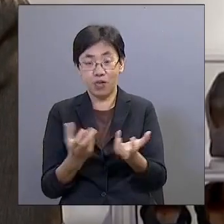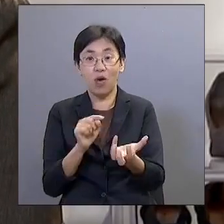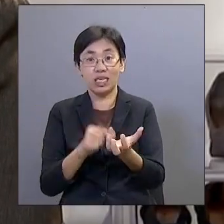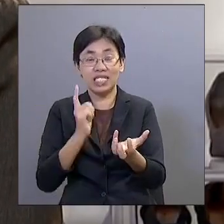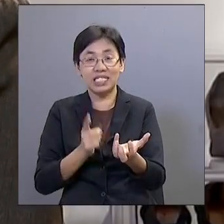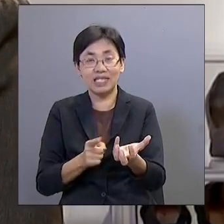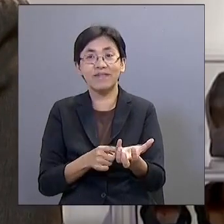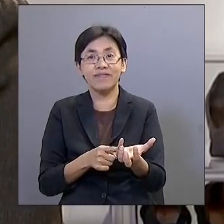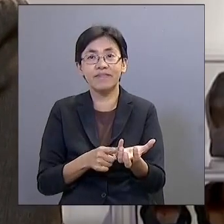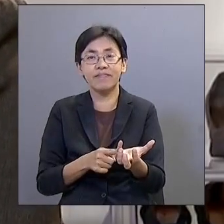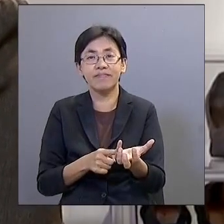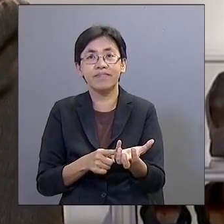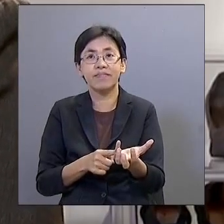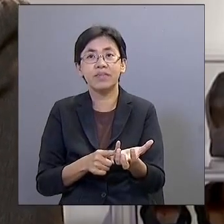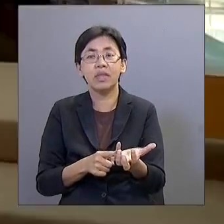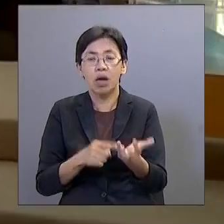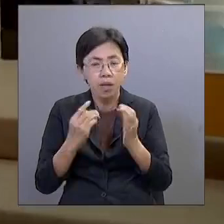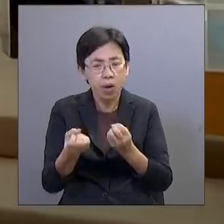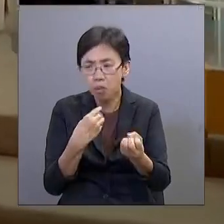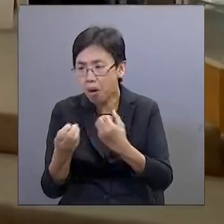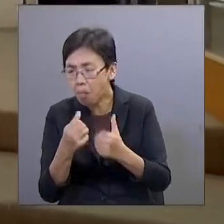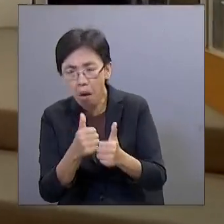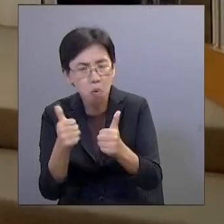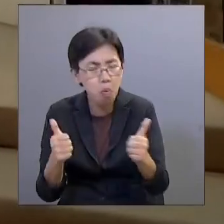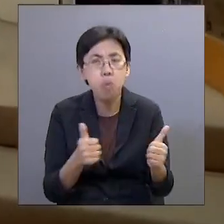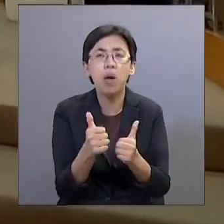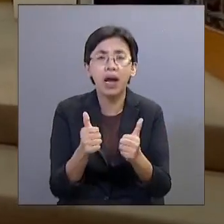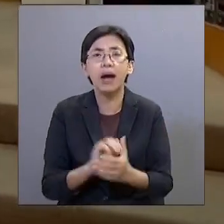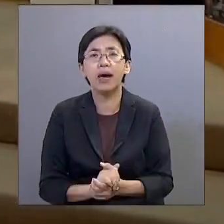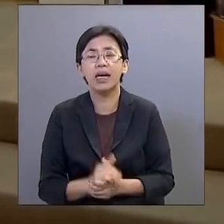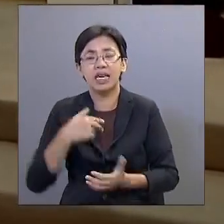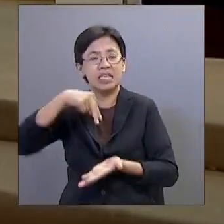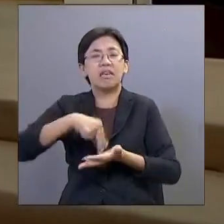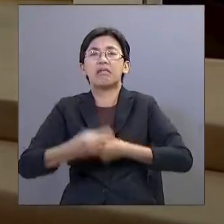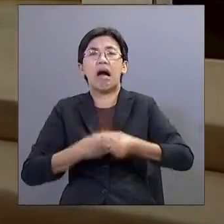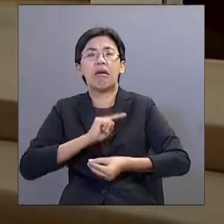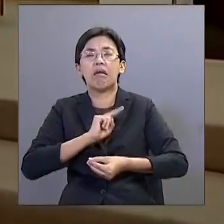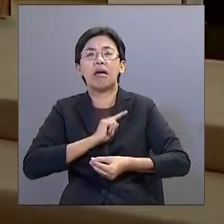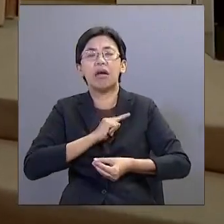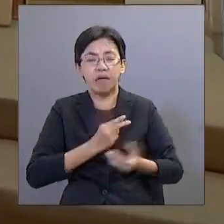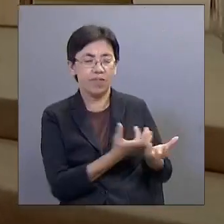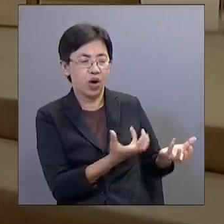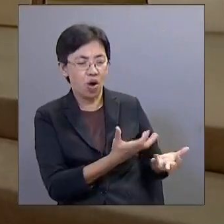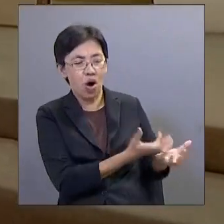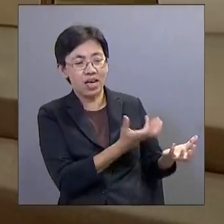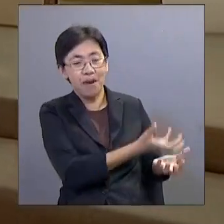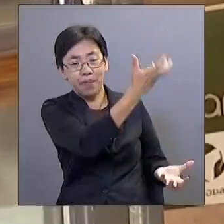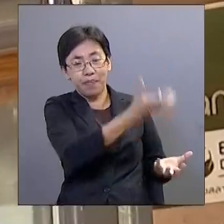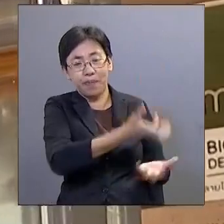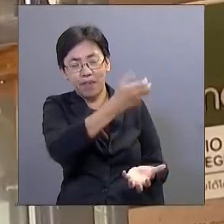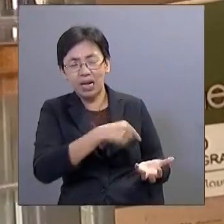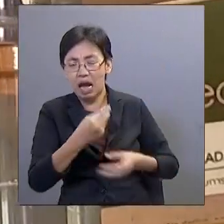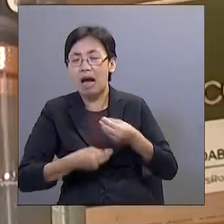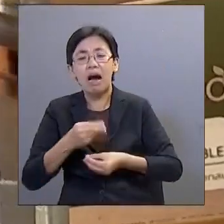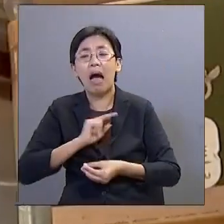งๆพี่ก็ได้ฟีดแบคที่ดีแล้วแรกๆพี่ก็ไปยืนขายเองเลยนะก็เหมือนกับอยากรับฟีดแบคลูกค้าว่าลูกค้ารู้